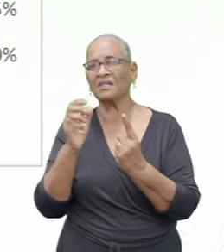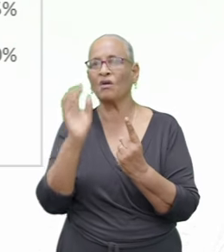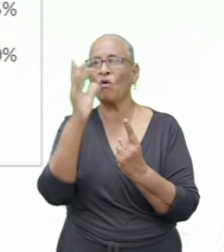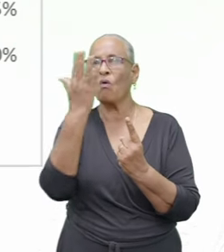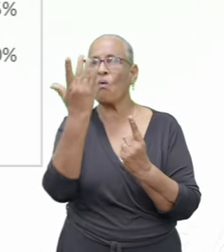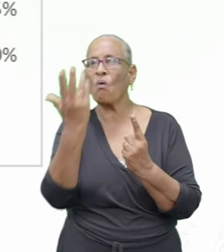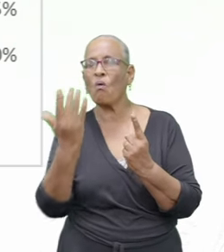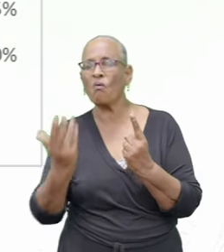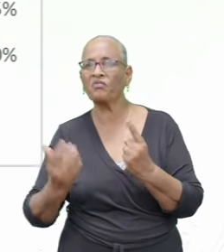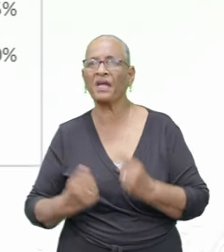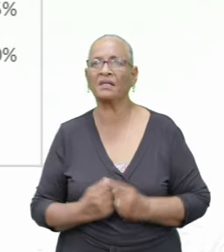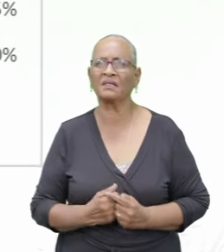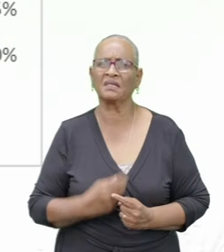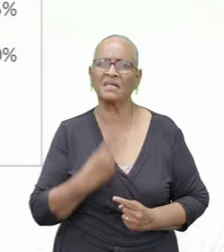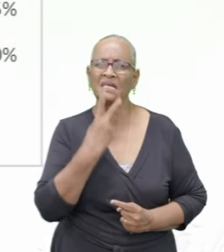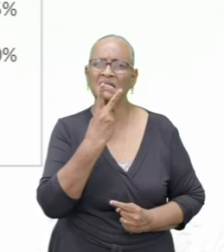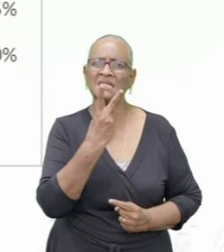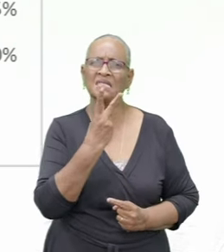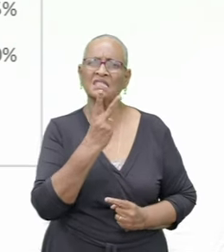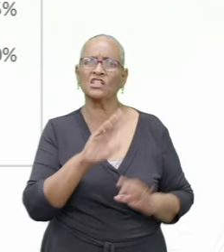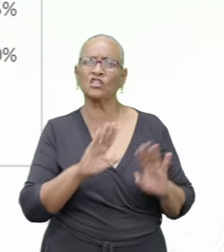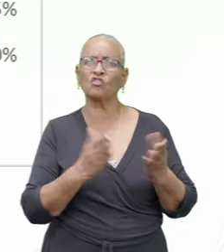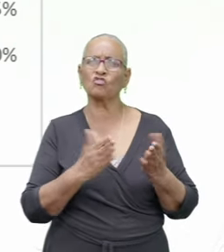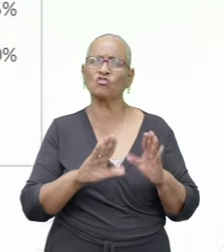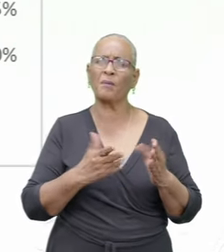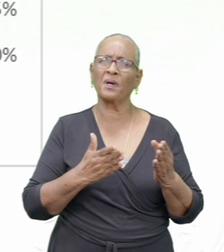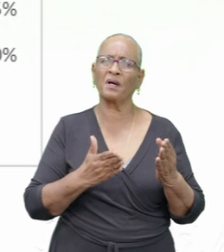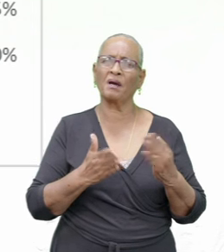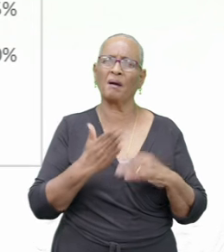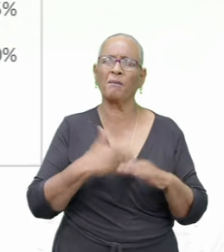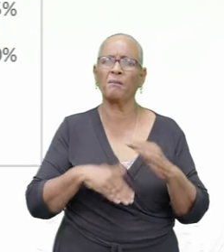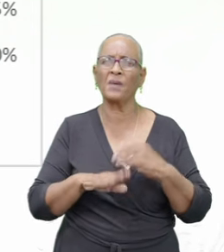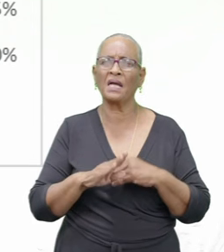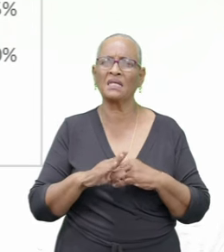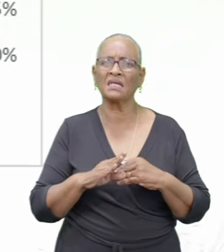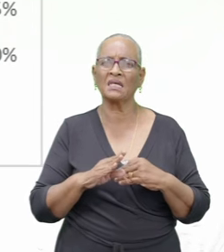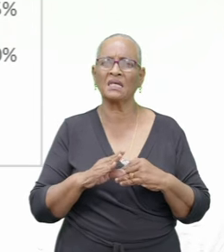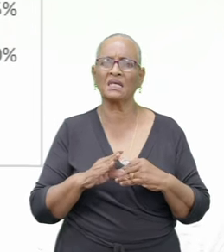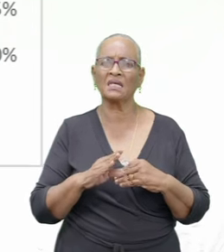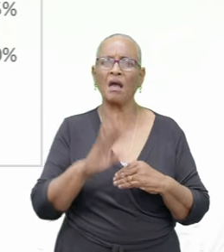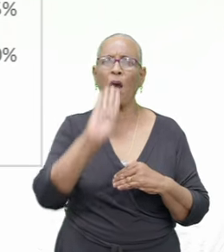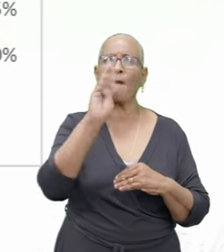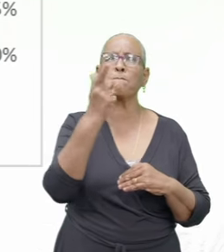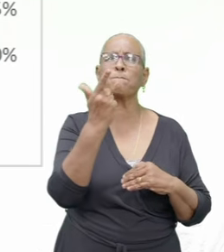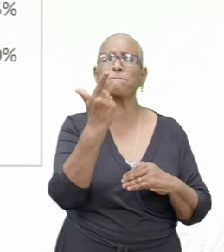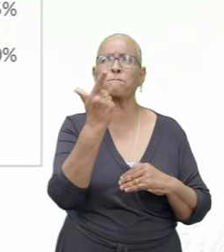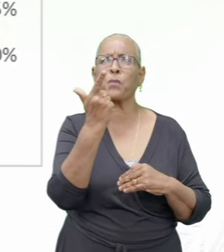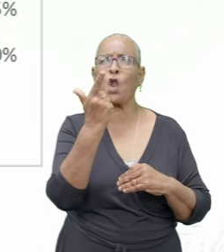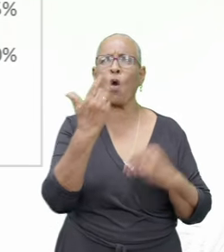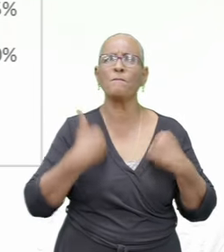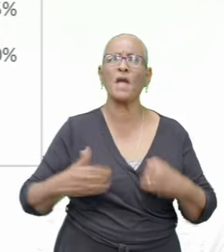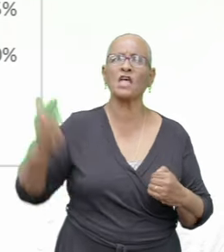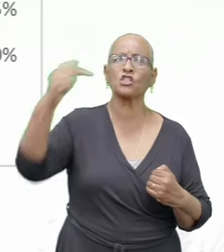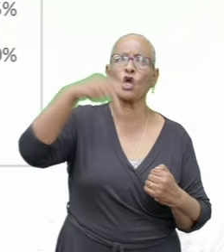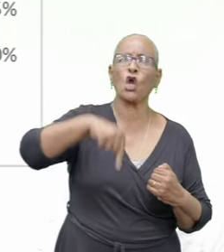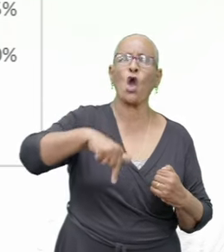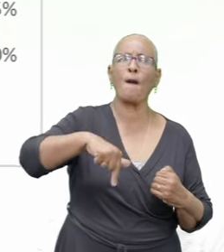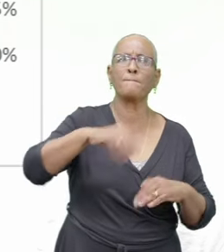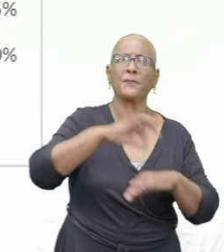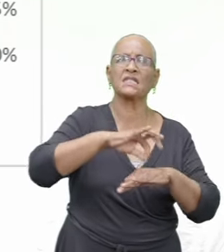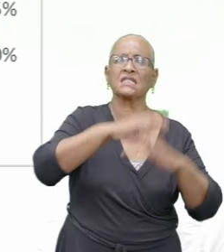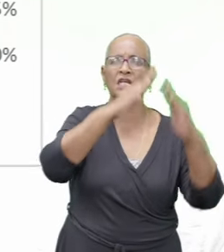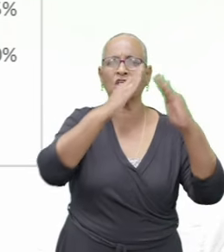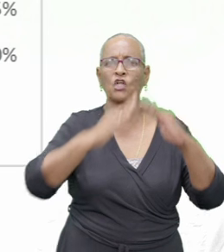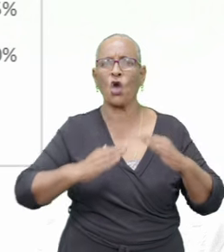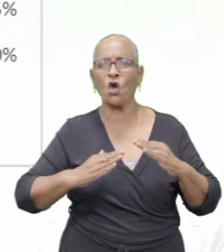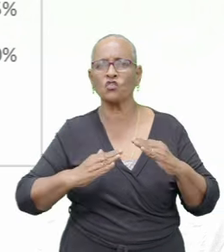bepaalde trend is, waarbij de opnames in het blauw aangeven hoeveel patiënten zijn opgenomen in het jaar